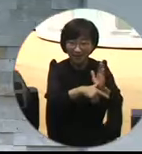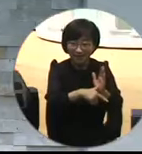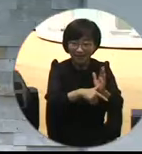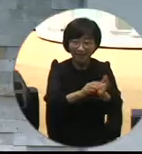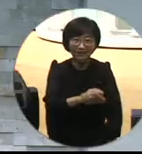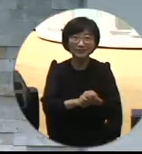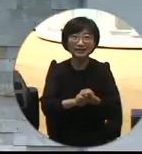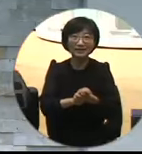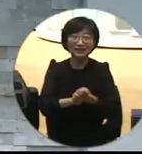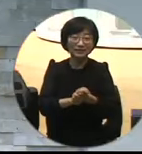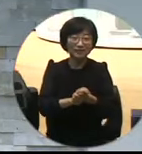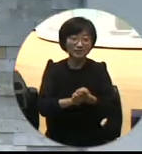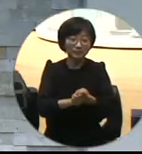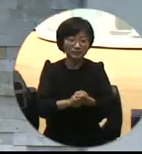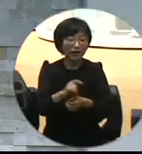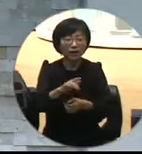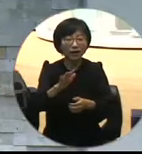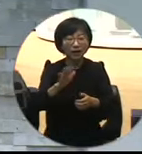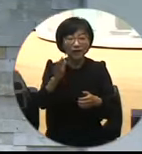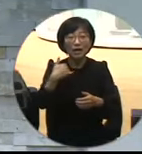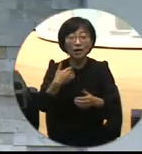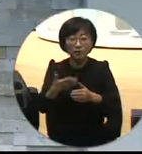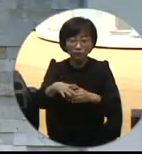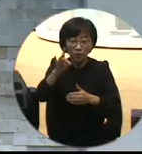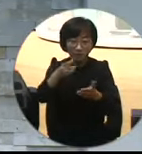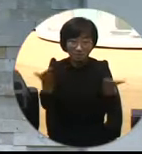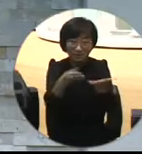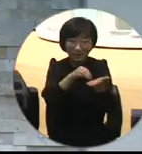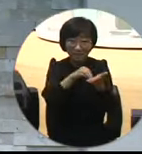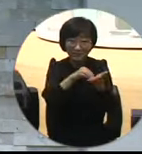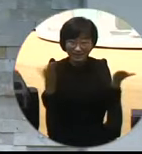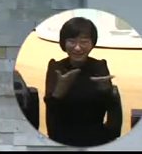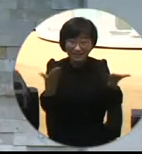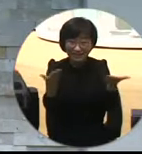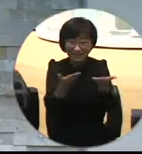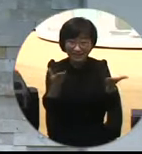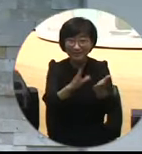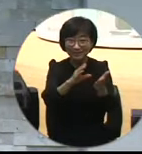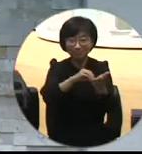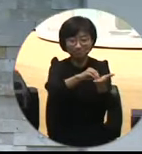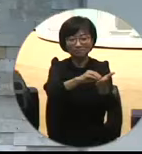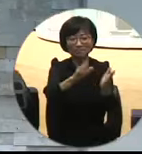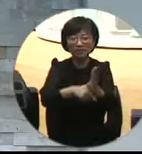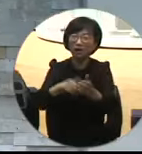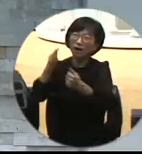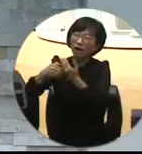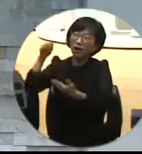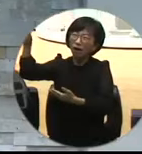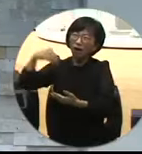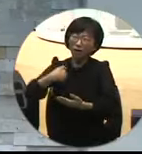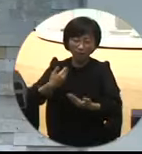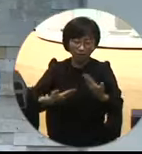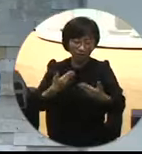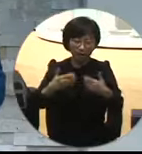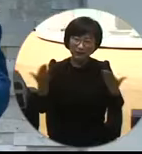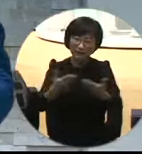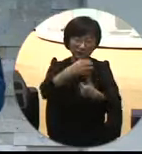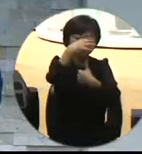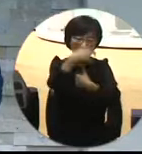나 직장생활하고는 정말 주의 일을 못하겠습니다. 직장생활 그만두게 해주십시오. 나 좀 동기부시키세요. 그